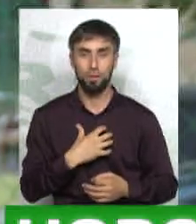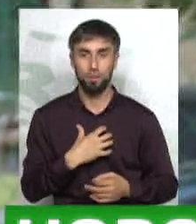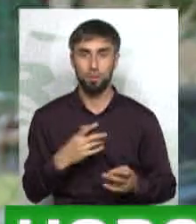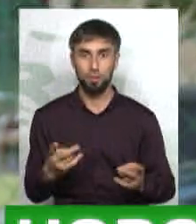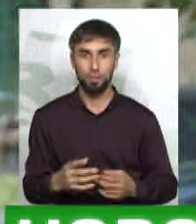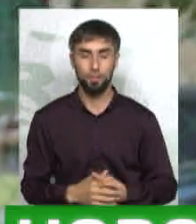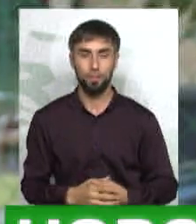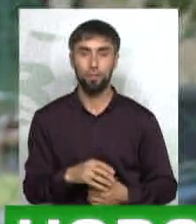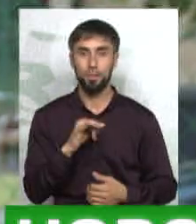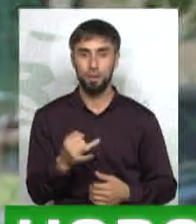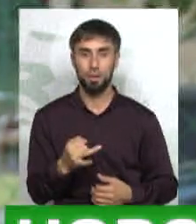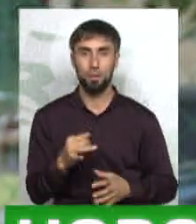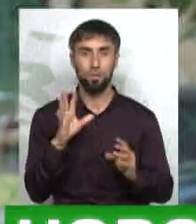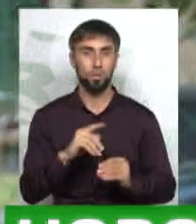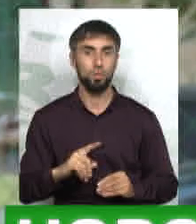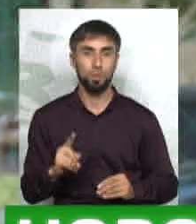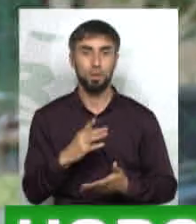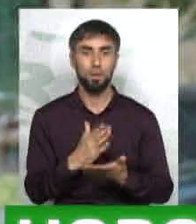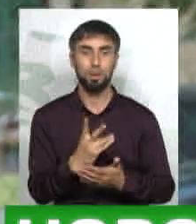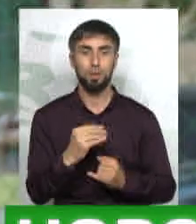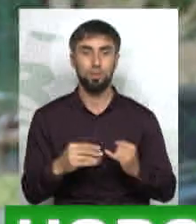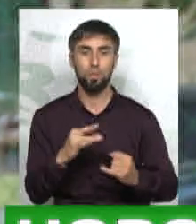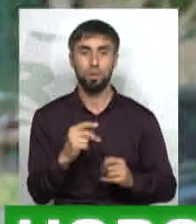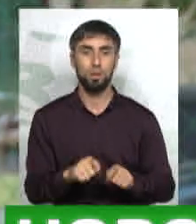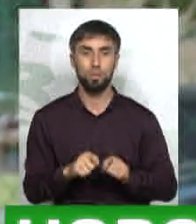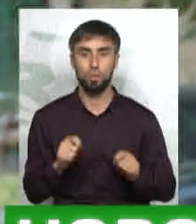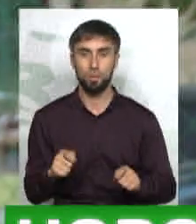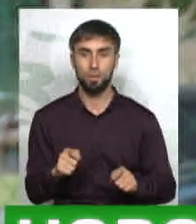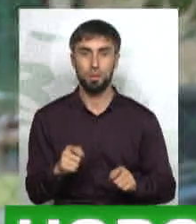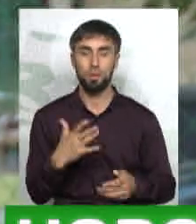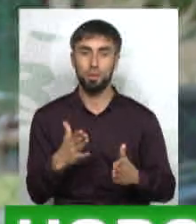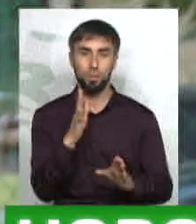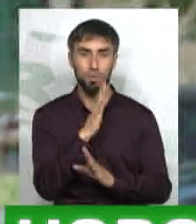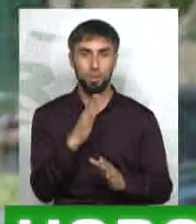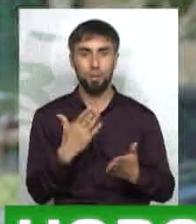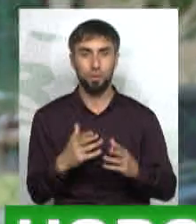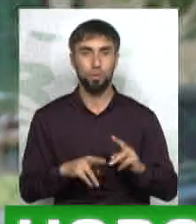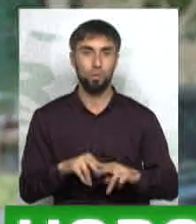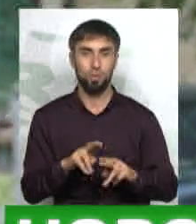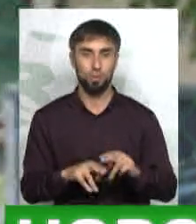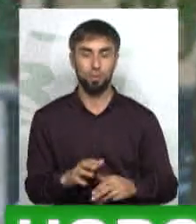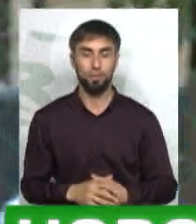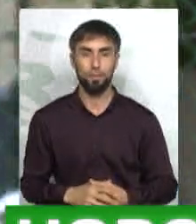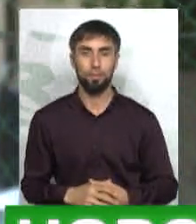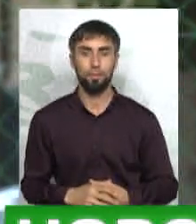значение. Ведь все, что есть на Земле, оно создано или природой, или строителями.